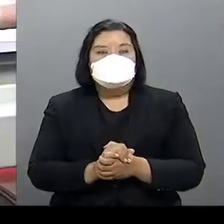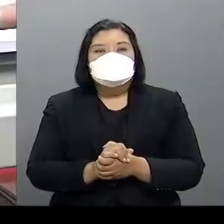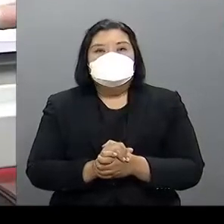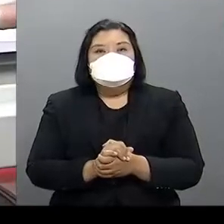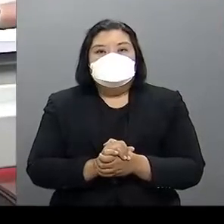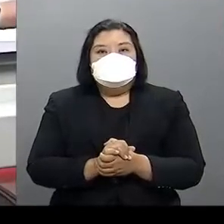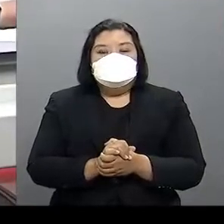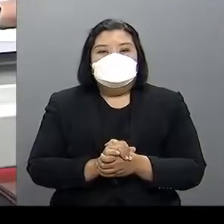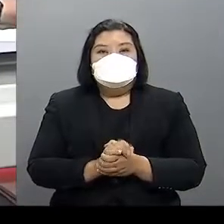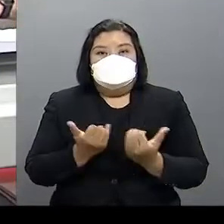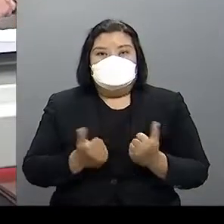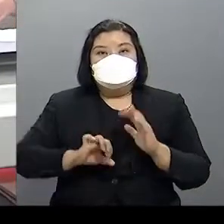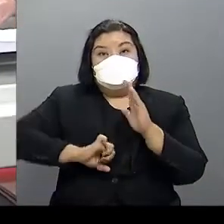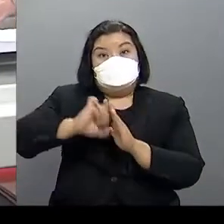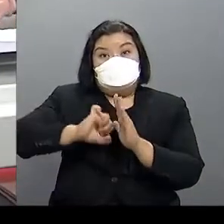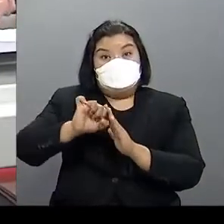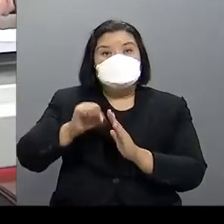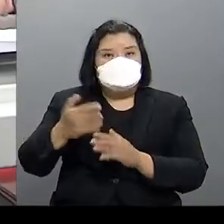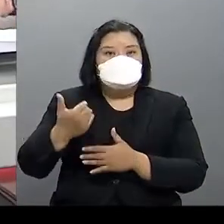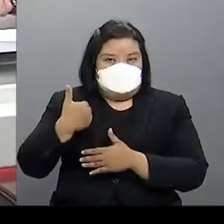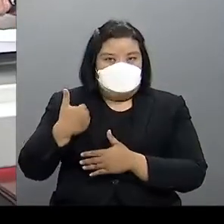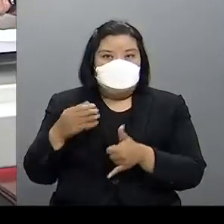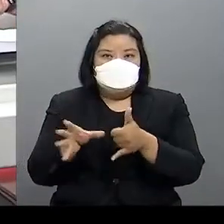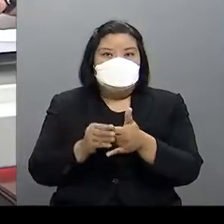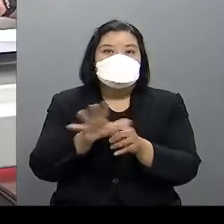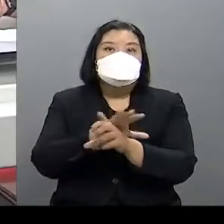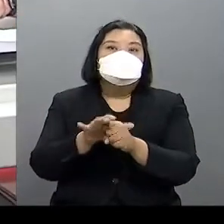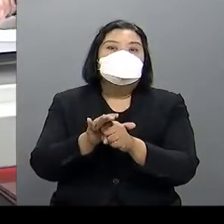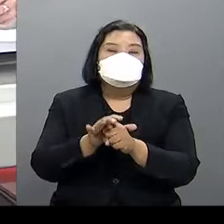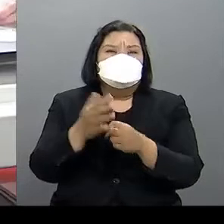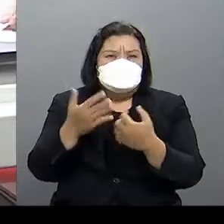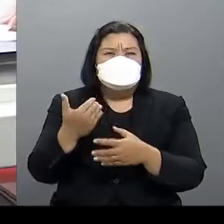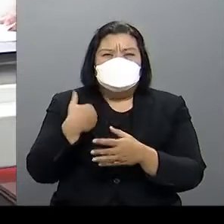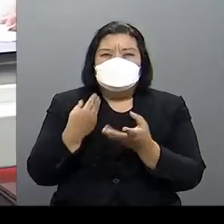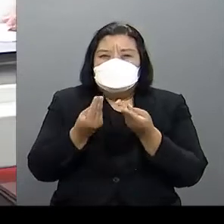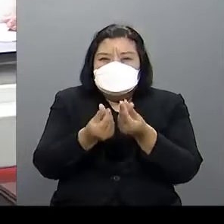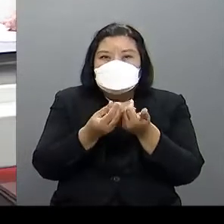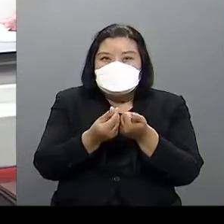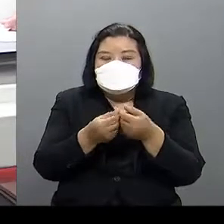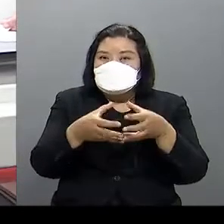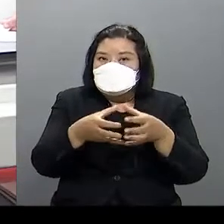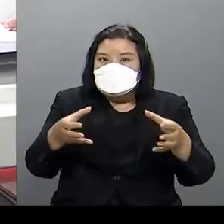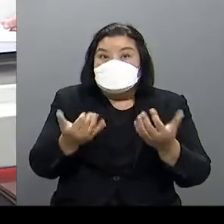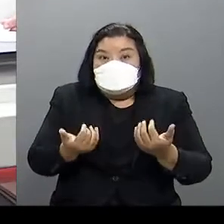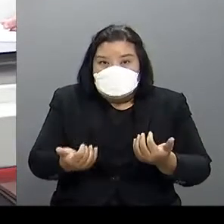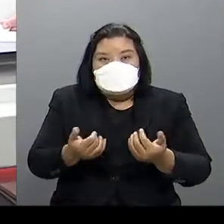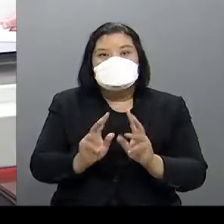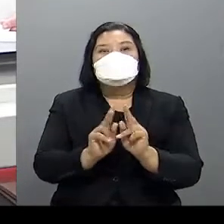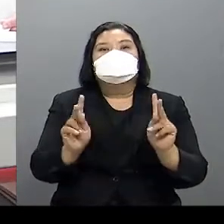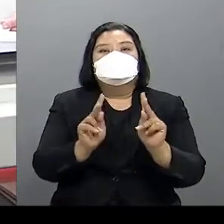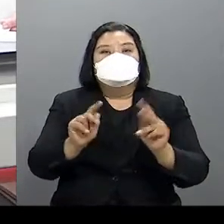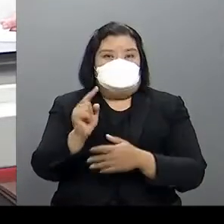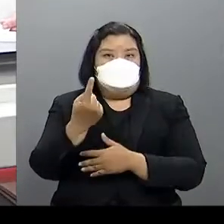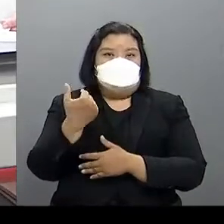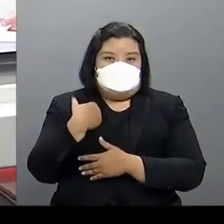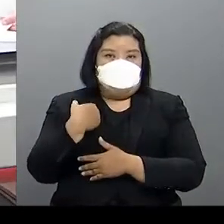เชียงใหม่นะคะตอนนี้ก็ยังพบผู้ติดเชื้อโควิด -19 ต่อเนื่องทำให้คณะกรรมการโรคติดต่อจังหวัดต้องออกคำสั่งปิดสถานที่เสี่